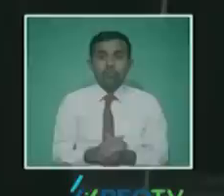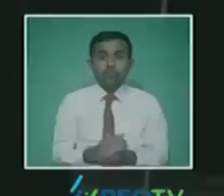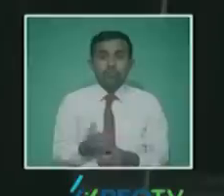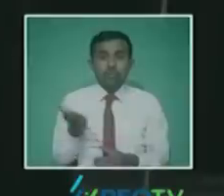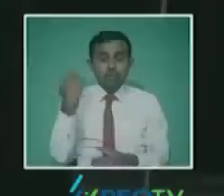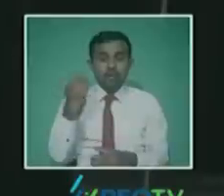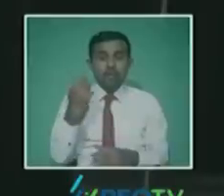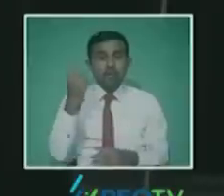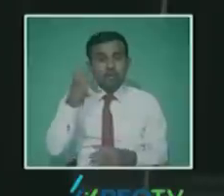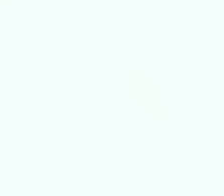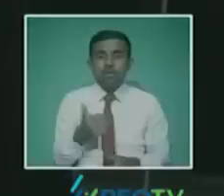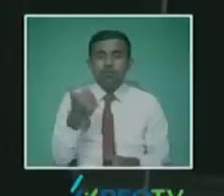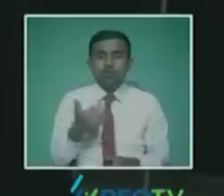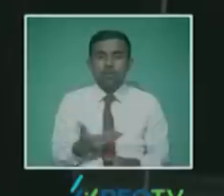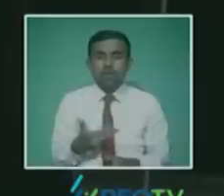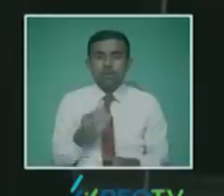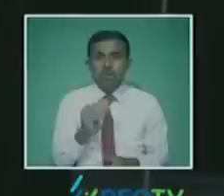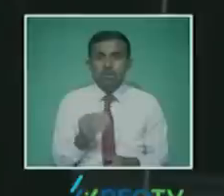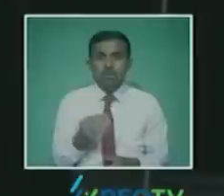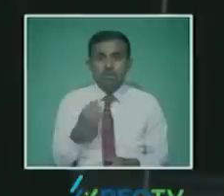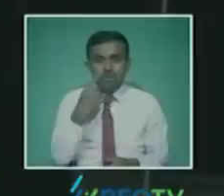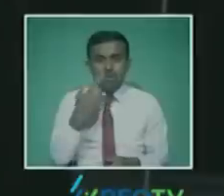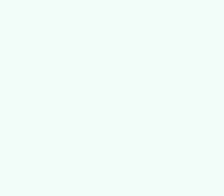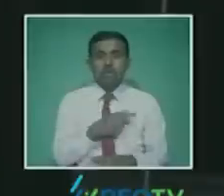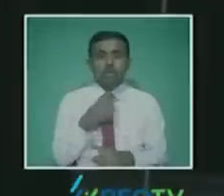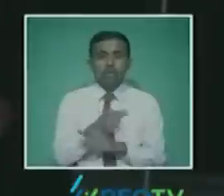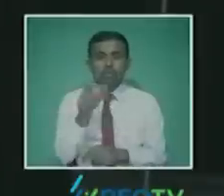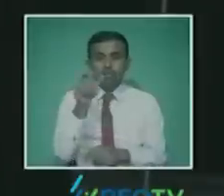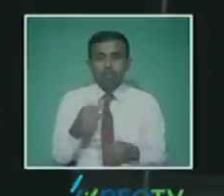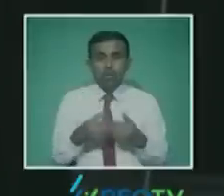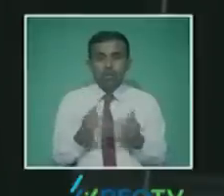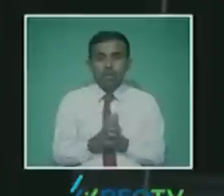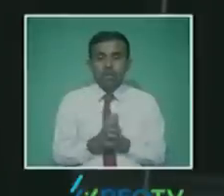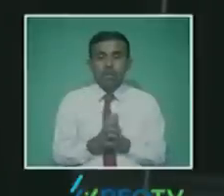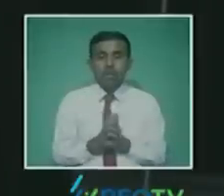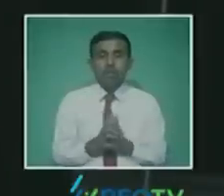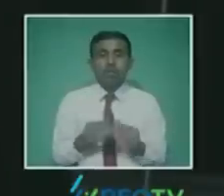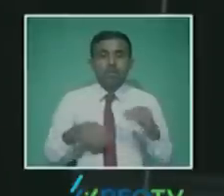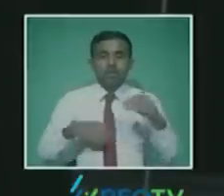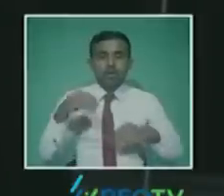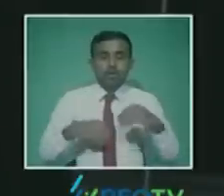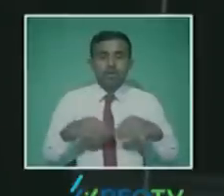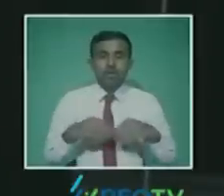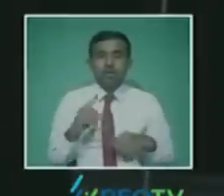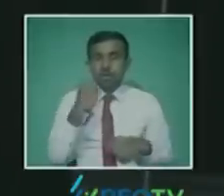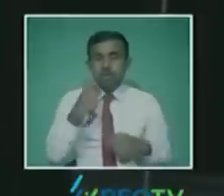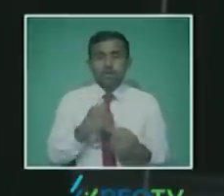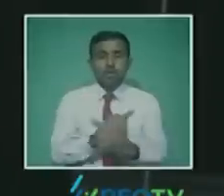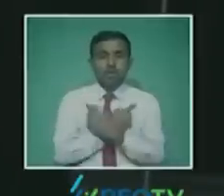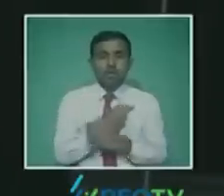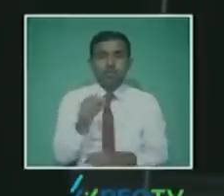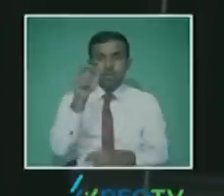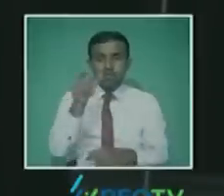ඕන කියලා තියෙනවා බුදුහාමුදුරුවෝ නමුත් අපි දැක්කා විපක්ෂ නායකතුමා තමුන්ට අයන් ආයන දේශපාලනය කරලා මේ වේදිකාවට ගෙනාපු